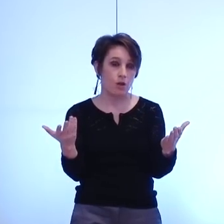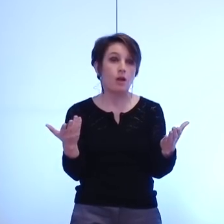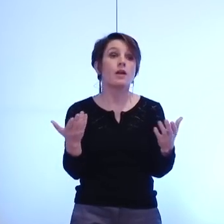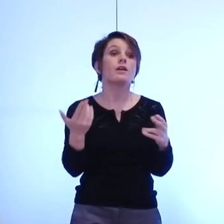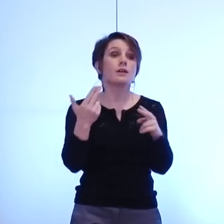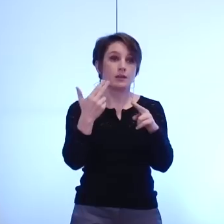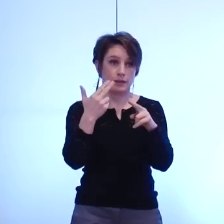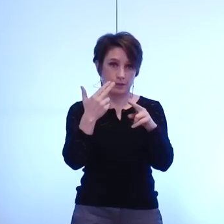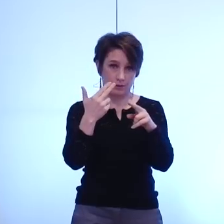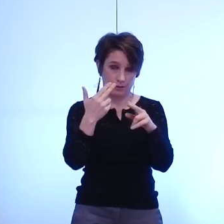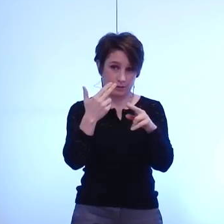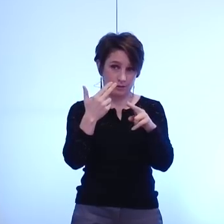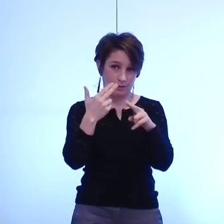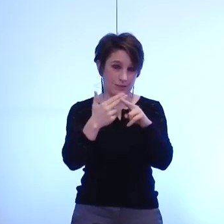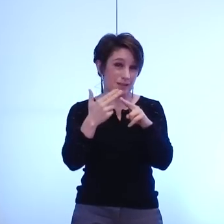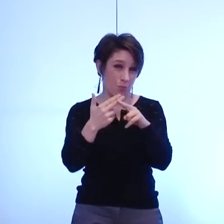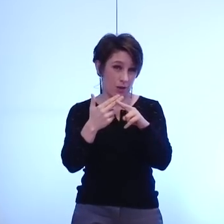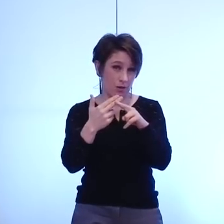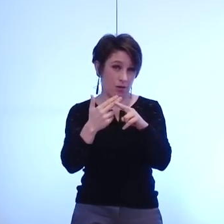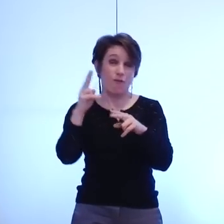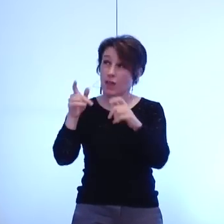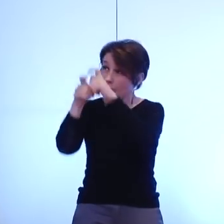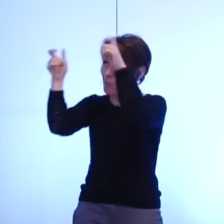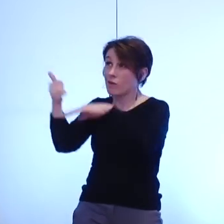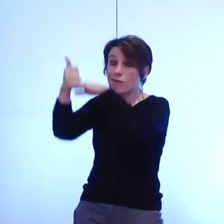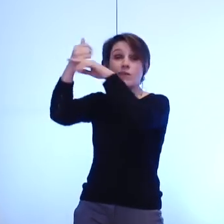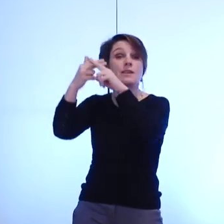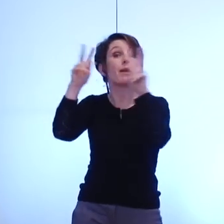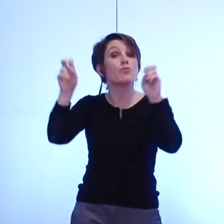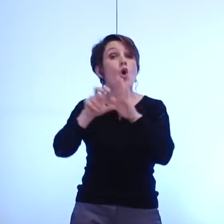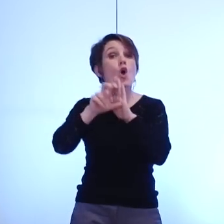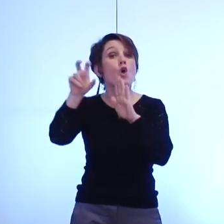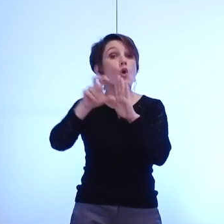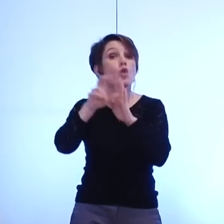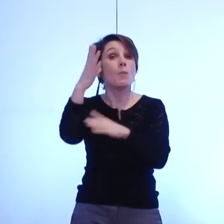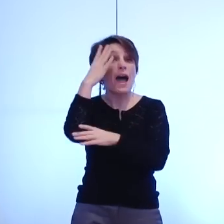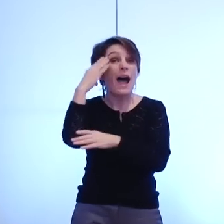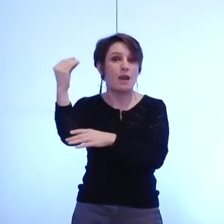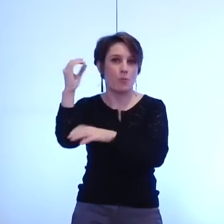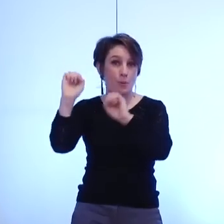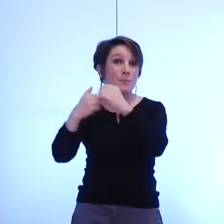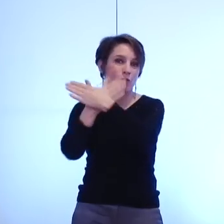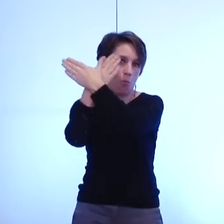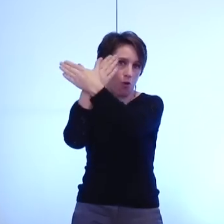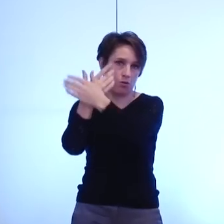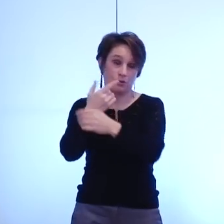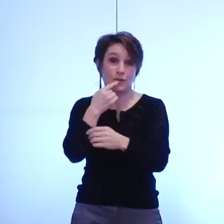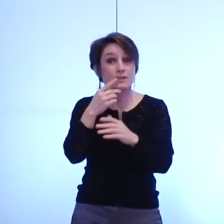Grenoble Alpes-Métropole la métropole de Grenoble dans les Alpes